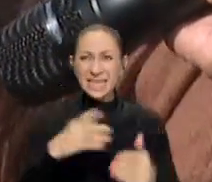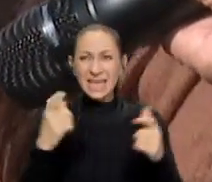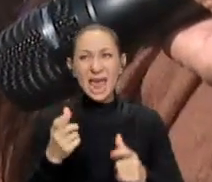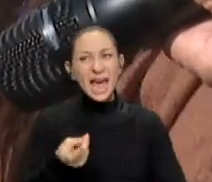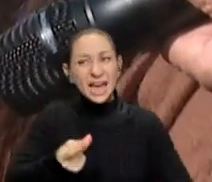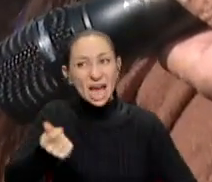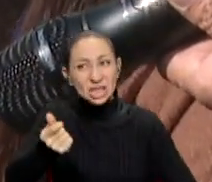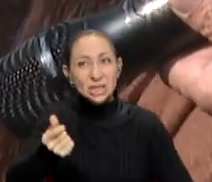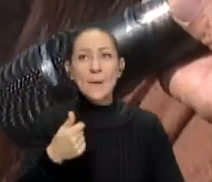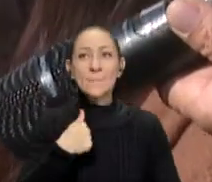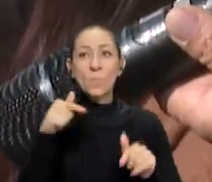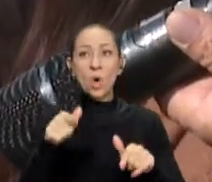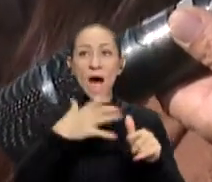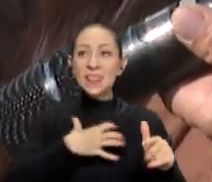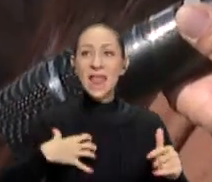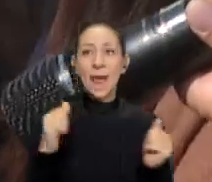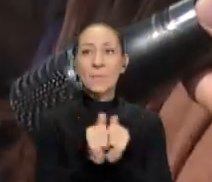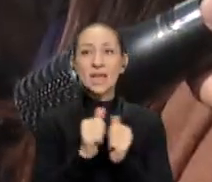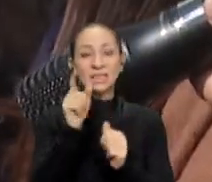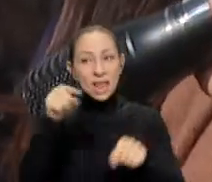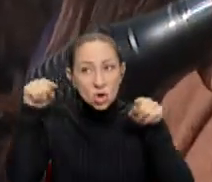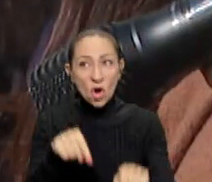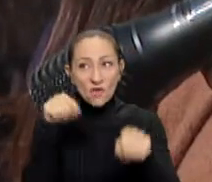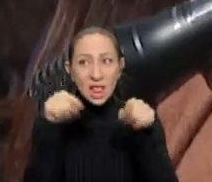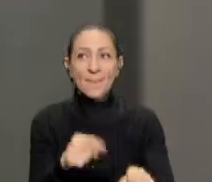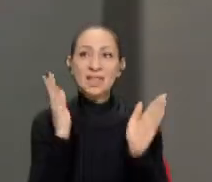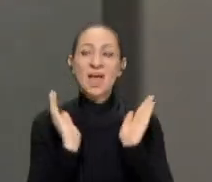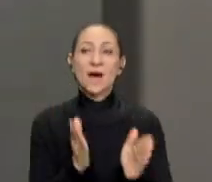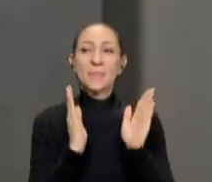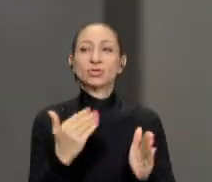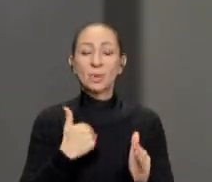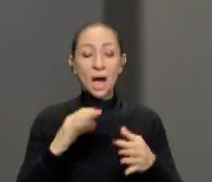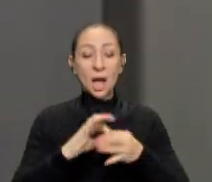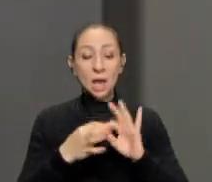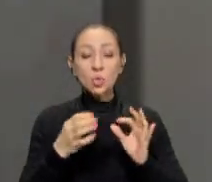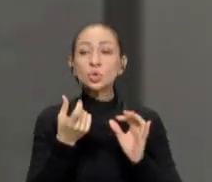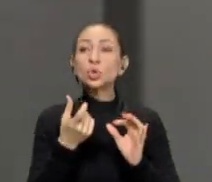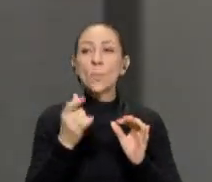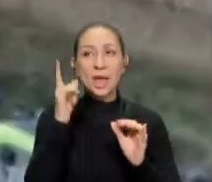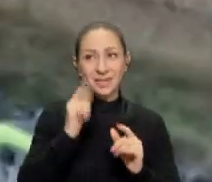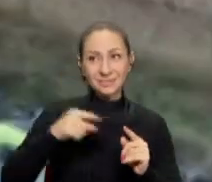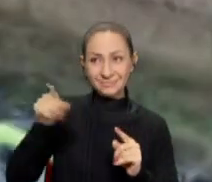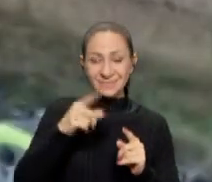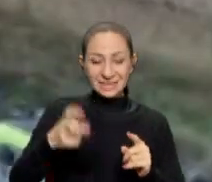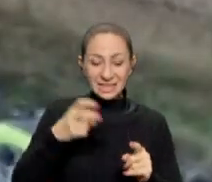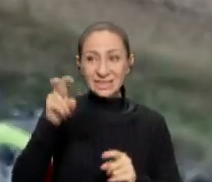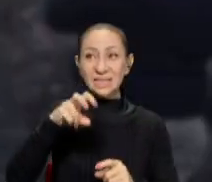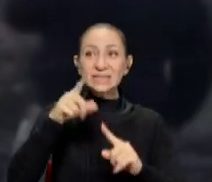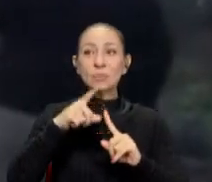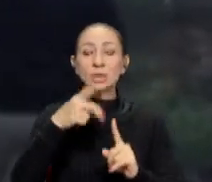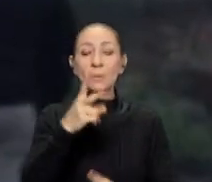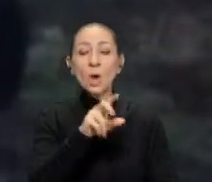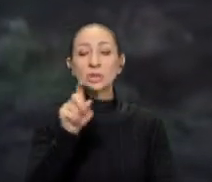kadar kaç. Ben bu annelerle birlikte seni kovalamaya devam edeceğim. Halkalı uzun köprü seferini yapan tren 8